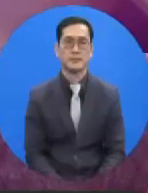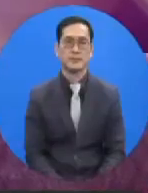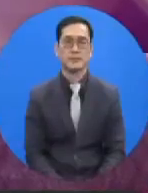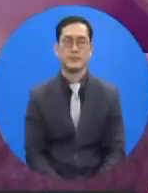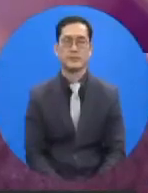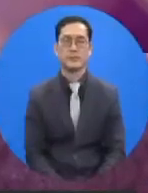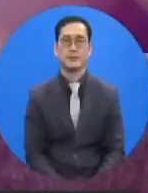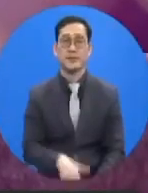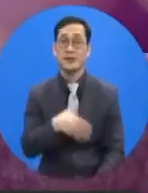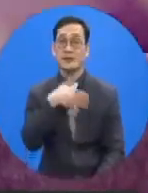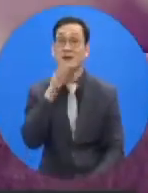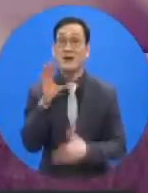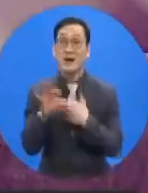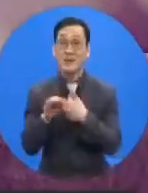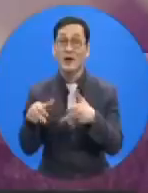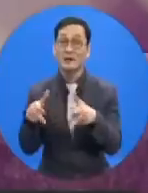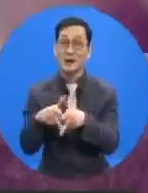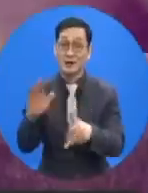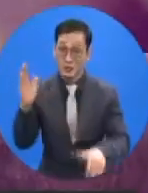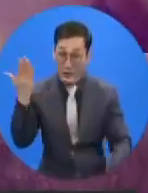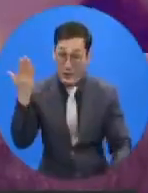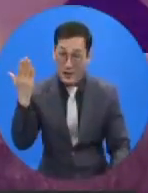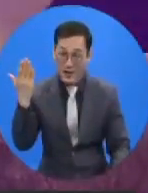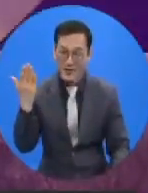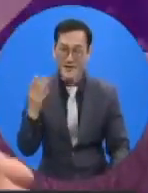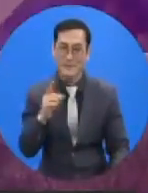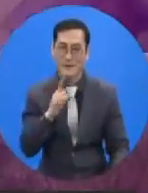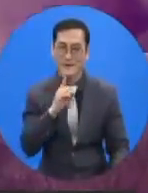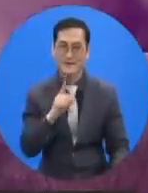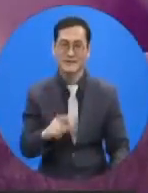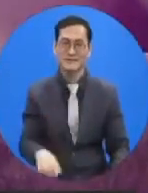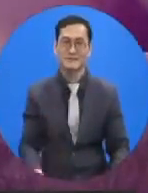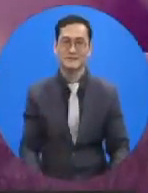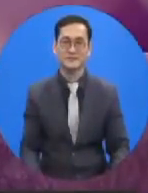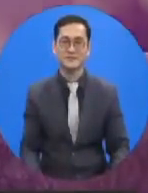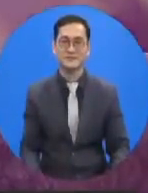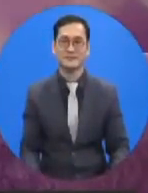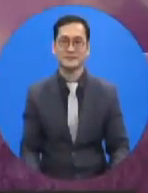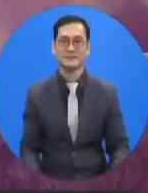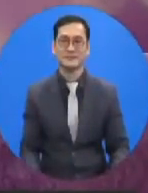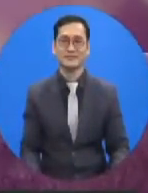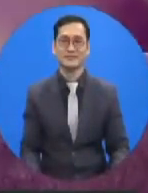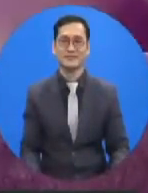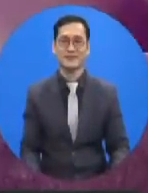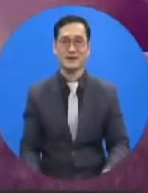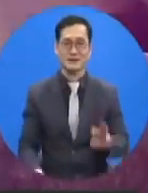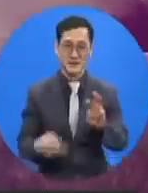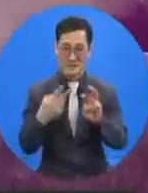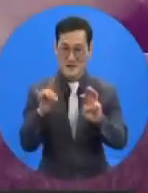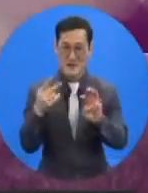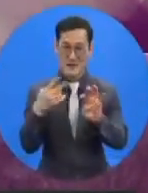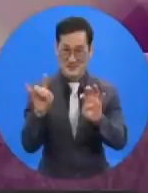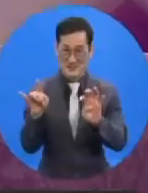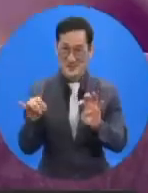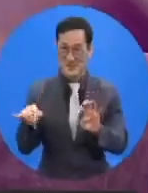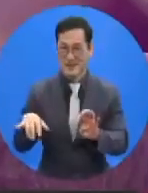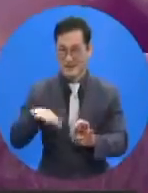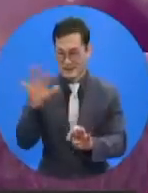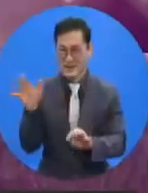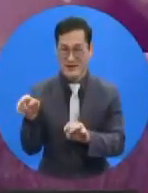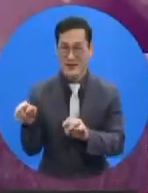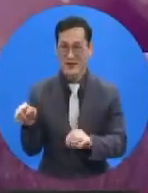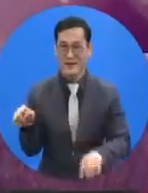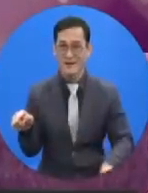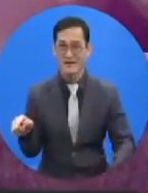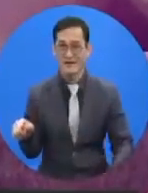뭐 나이 연령별로 골고루 다 막말을 했습니다. 3040을 향해서도 그리고 나이가 되면 장애인이 된다라는 발언까지 한 겁니다. 물론